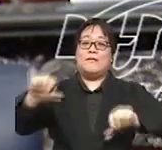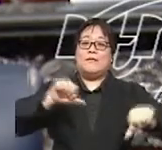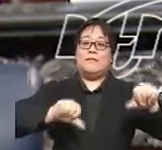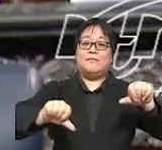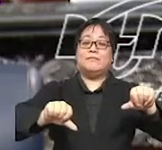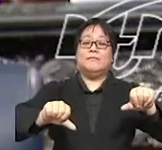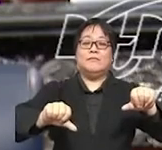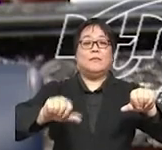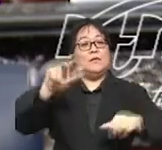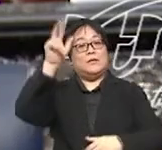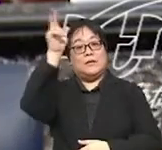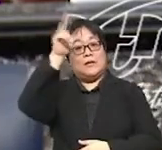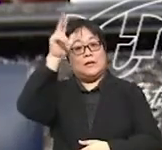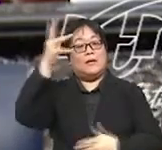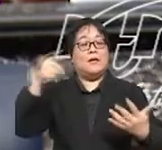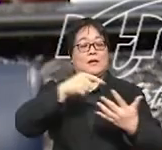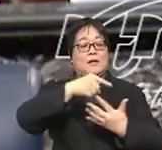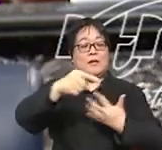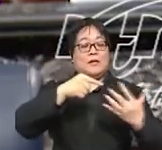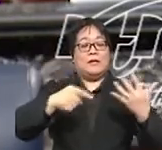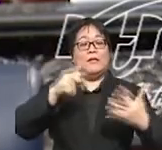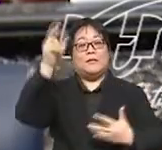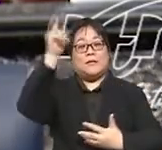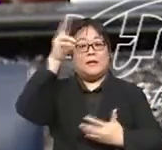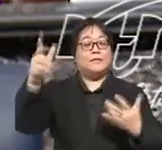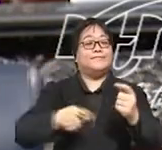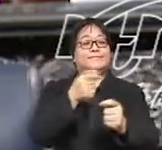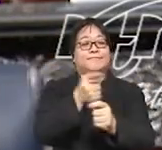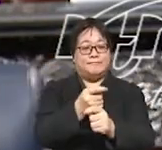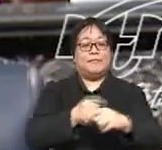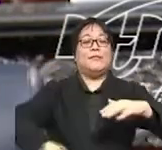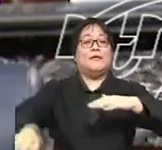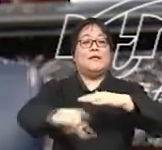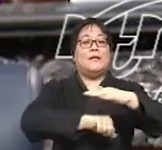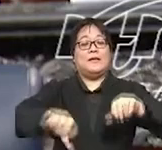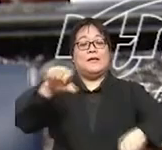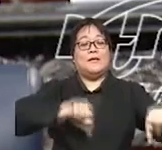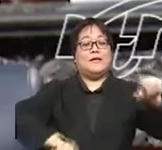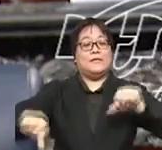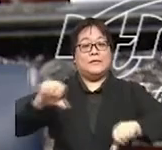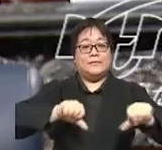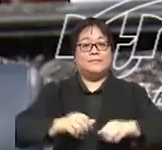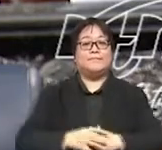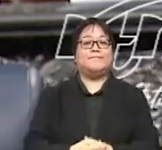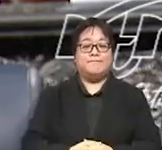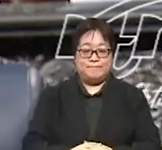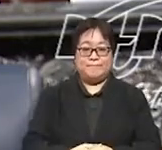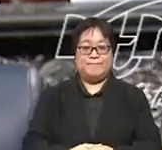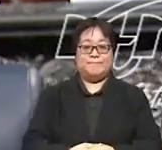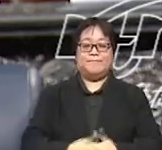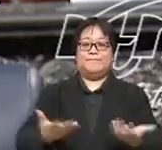diantara kerajaan atau integrable Menthol yang menetapkan asas saintifik bagi